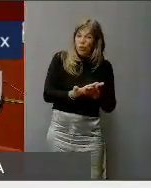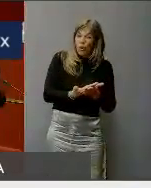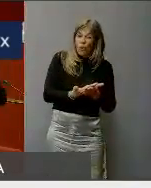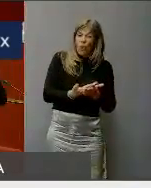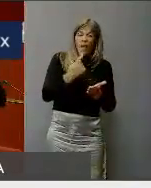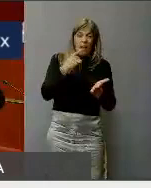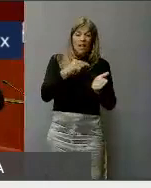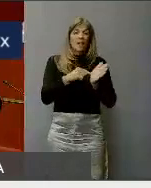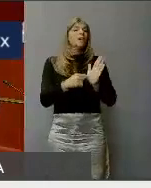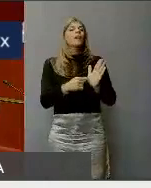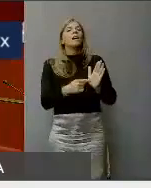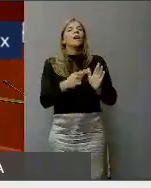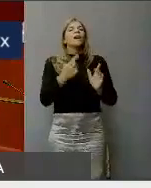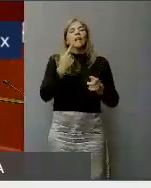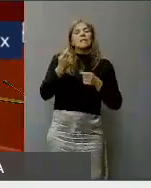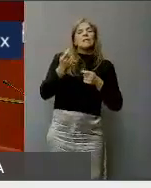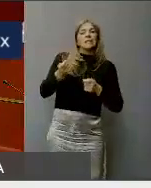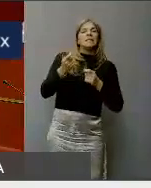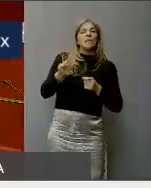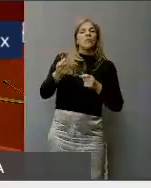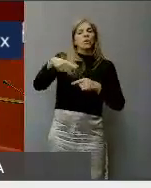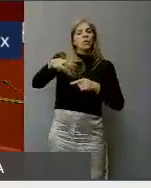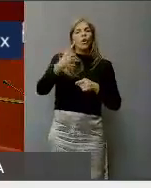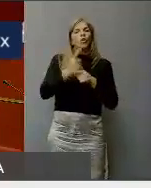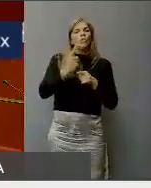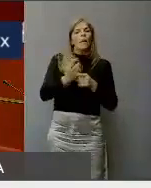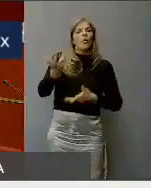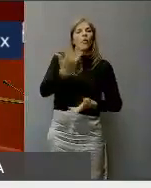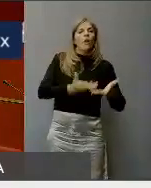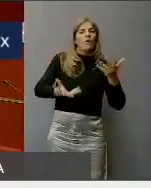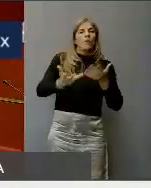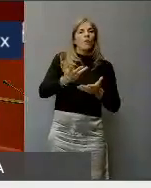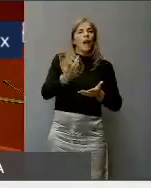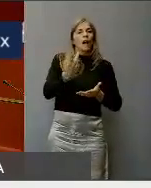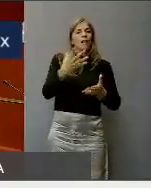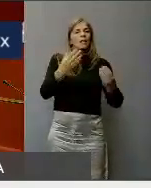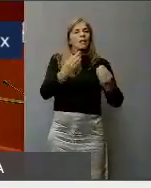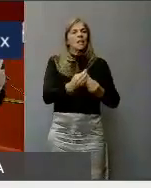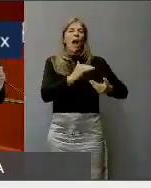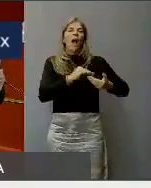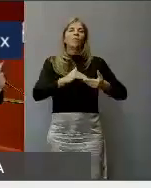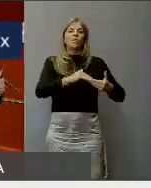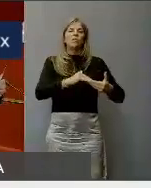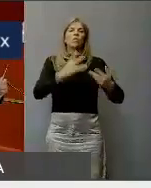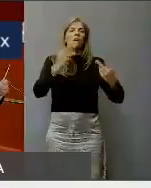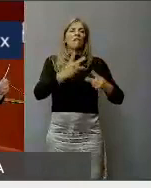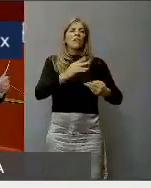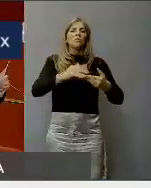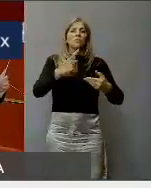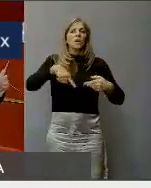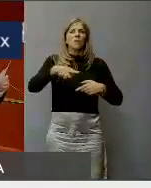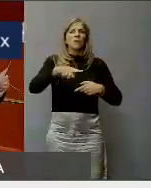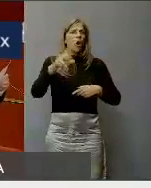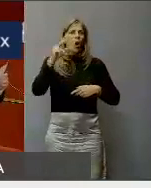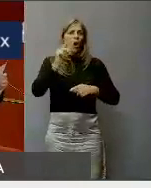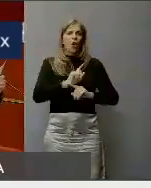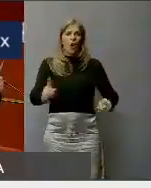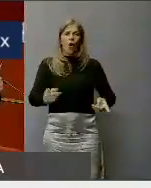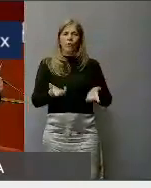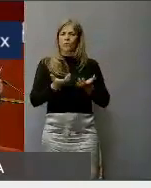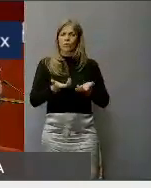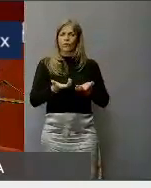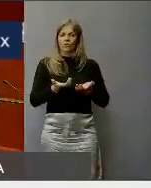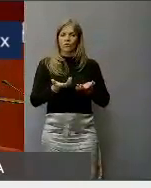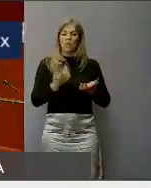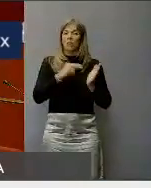dice di collaborare con l'associazione di cui nessuno fa nulla aggiungo che noi voteremo un test che dice ritenuto che sia di interesse di